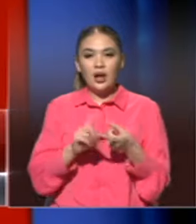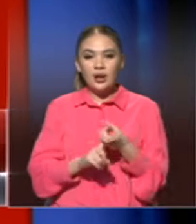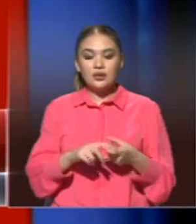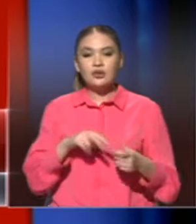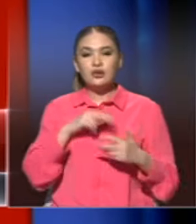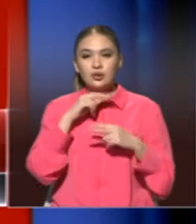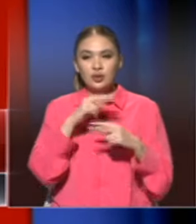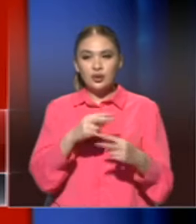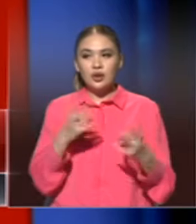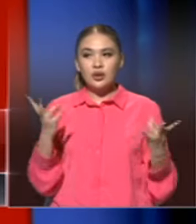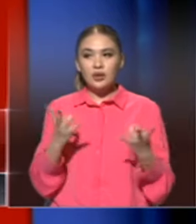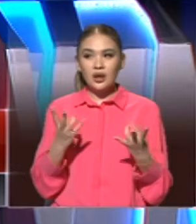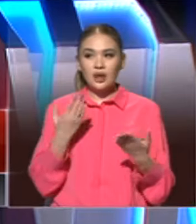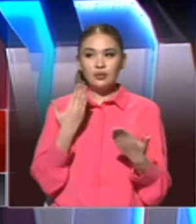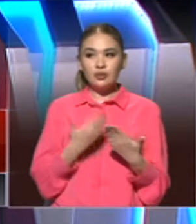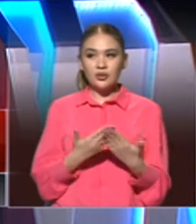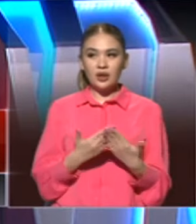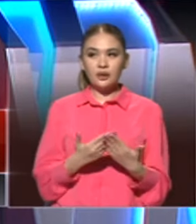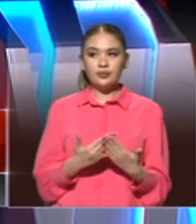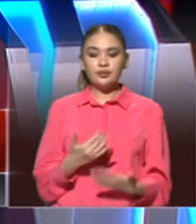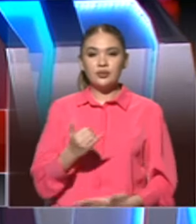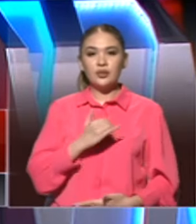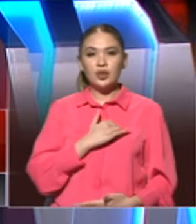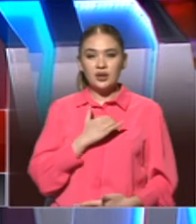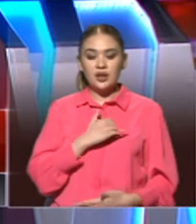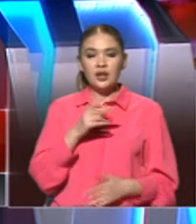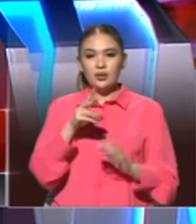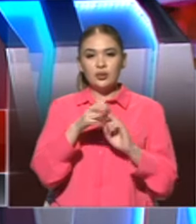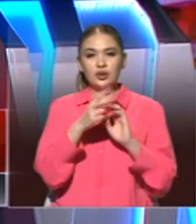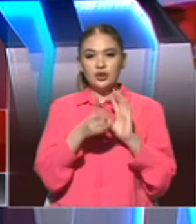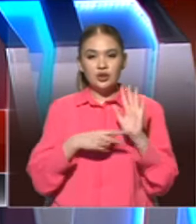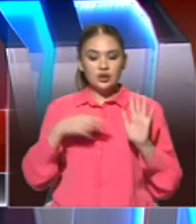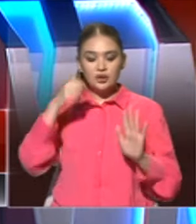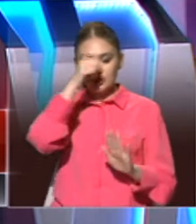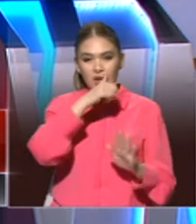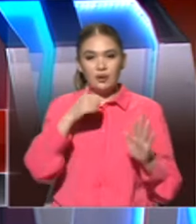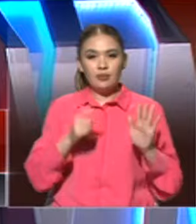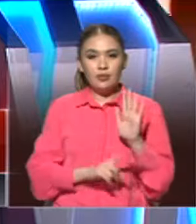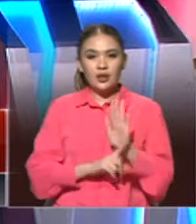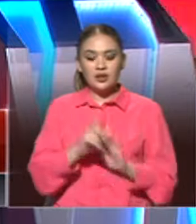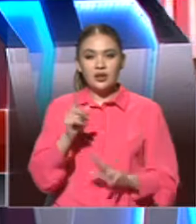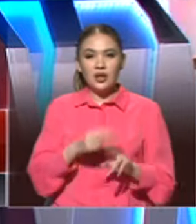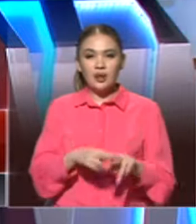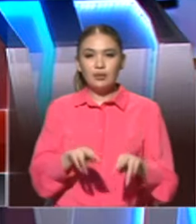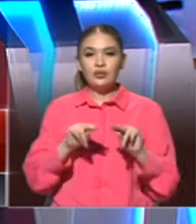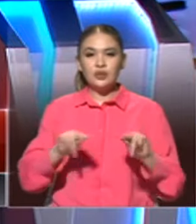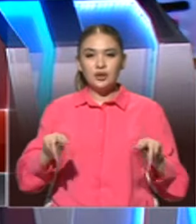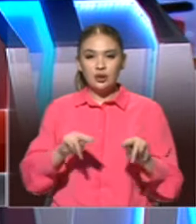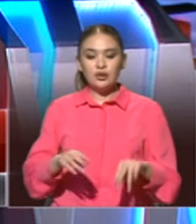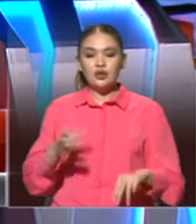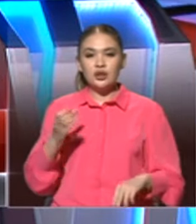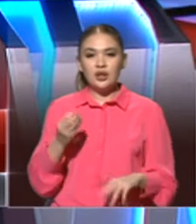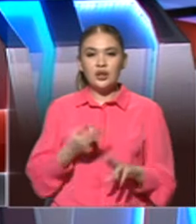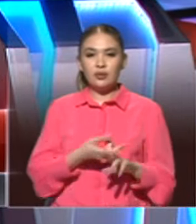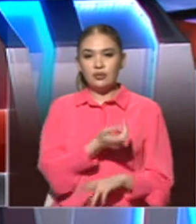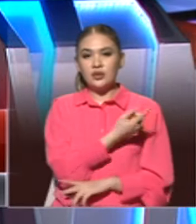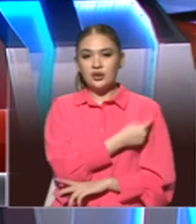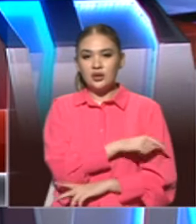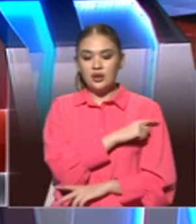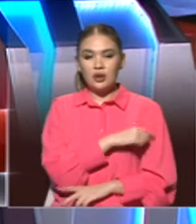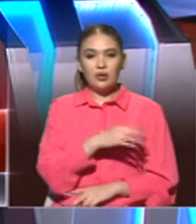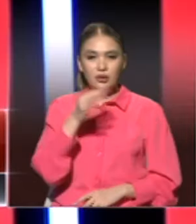бөліп жатқан сияқты. Мысалы, бізде 2017 жылдан бастап осы педагогикалық және медициналық мамандықтарға